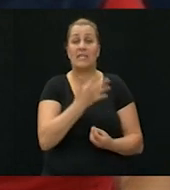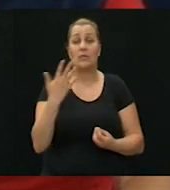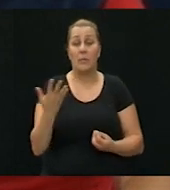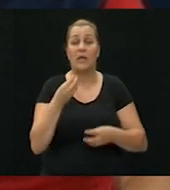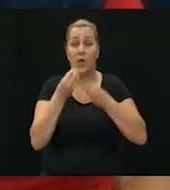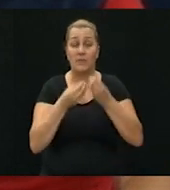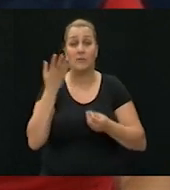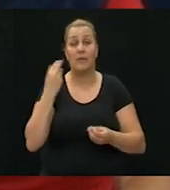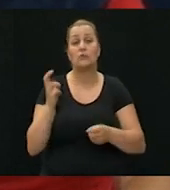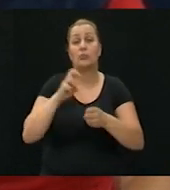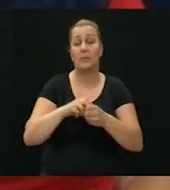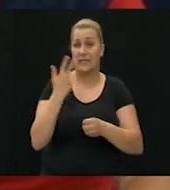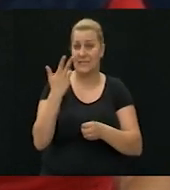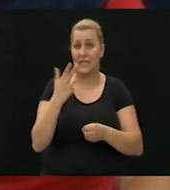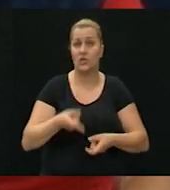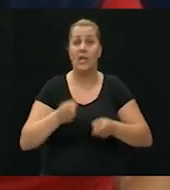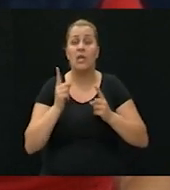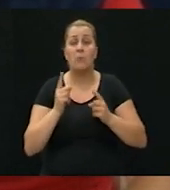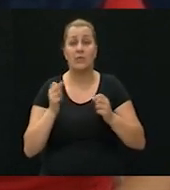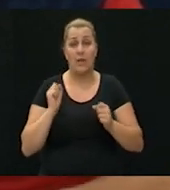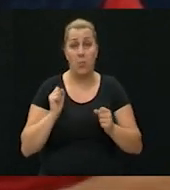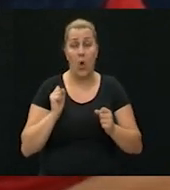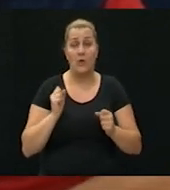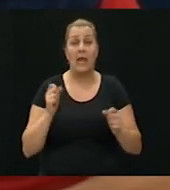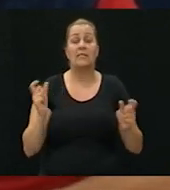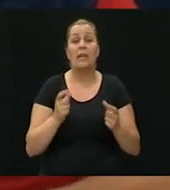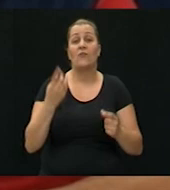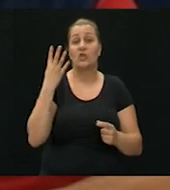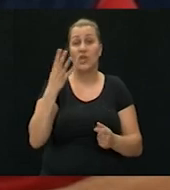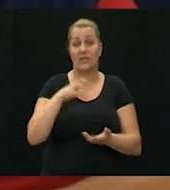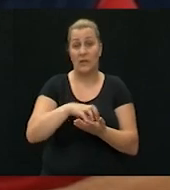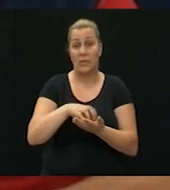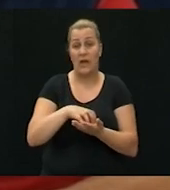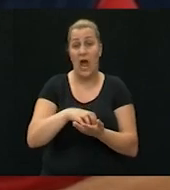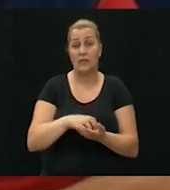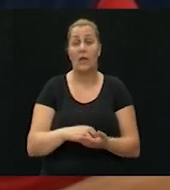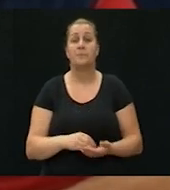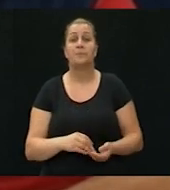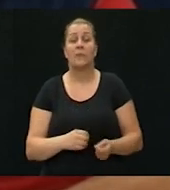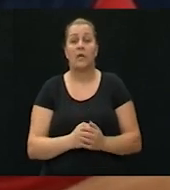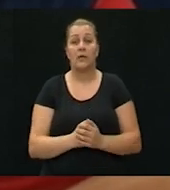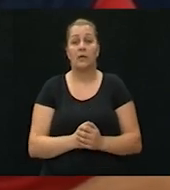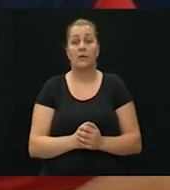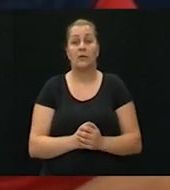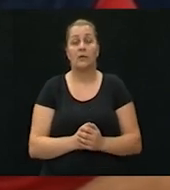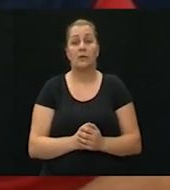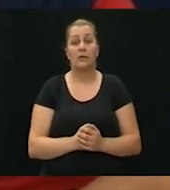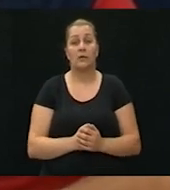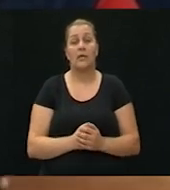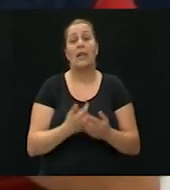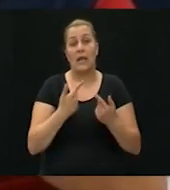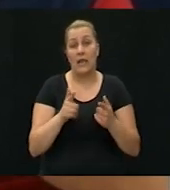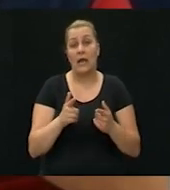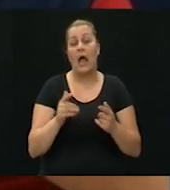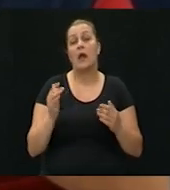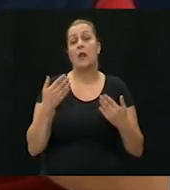bili su večeras pripadnici Treće Imotske bojne, slavne 4. gardijske brigade, Ivan Budalić i Dubravko Šumanović. Šumo,